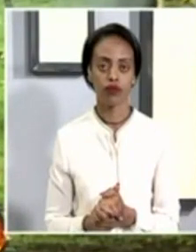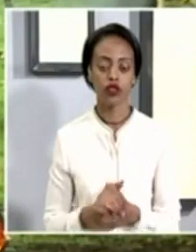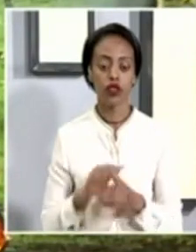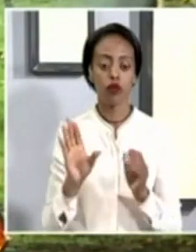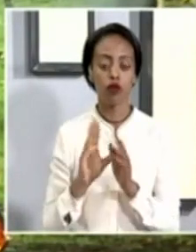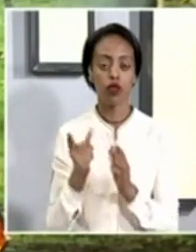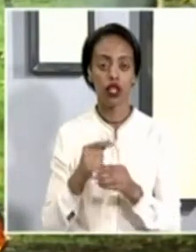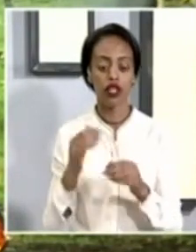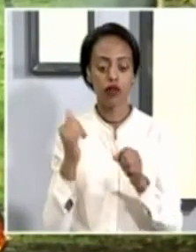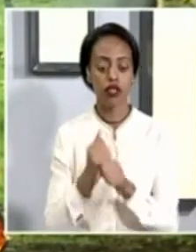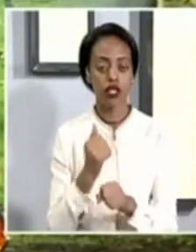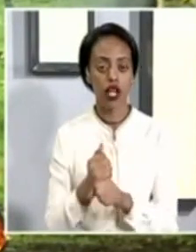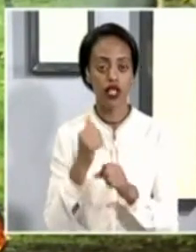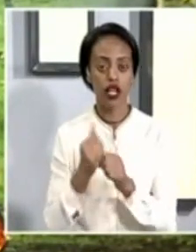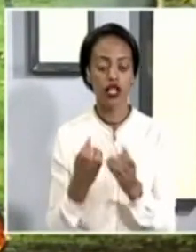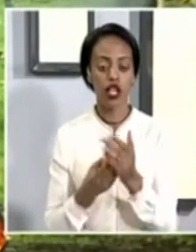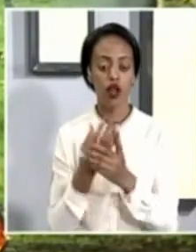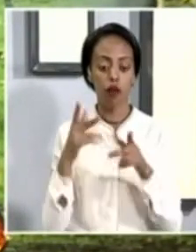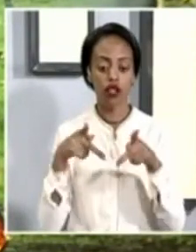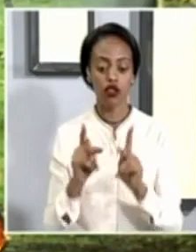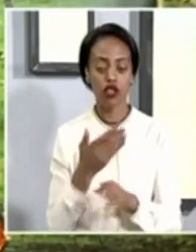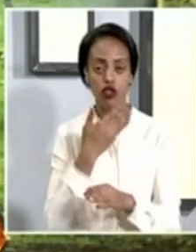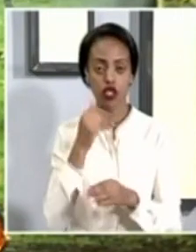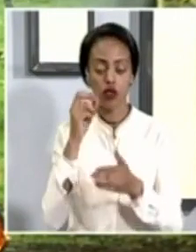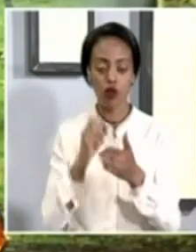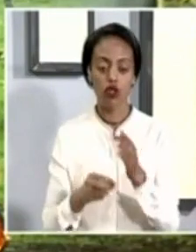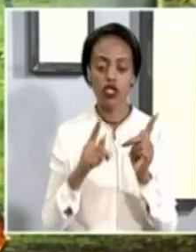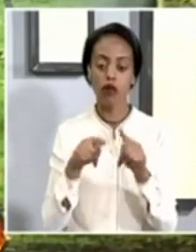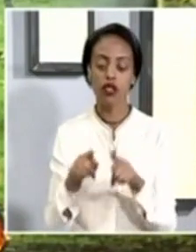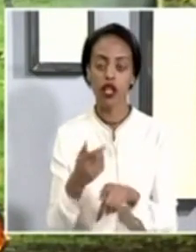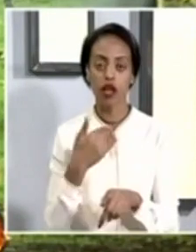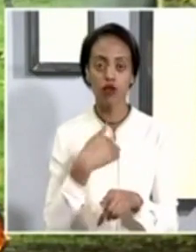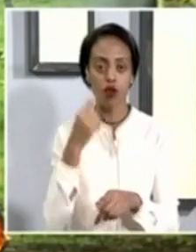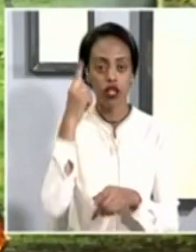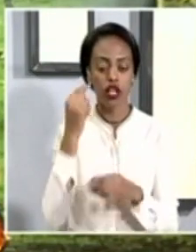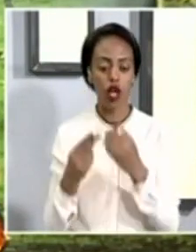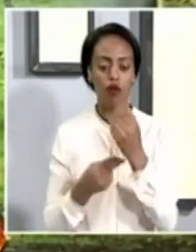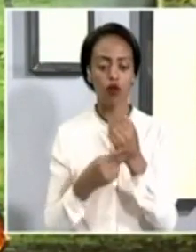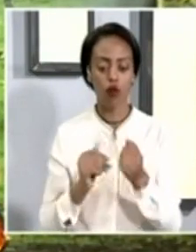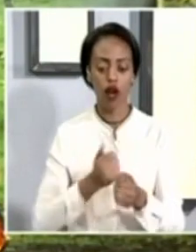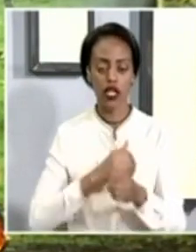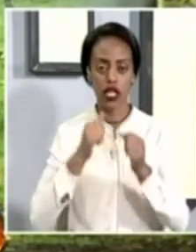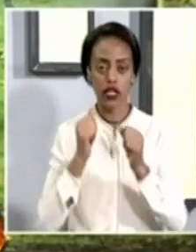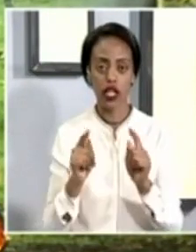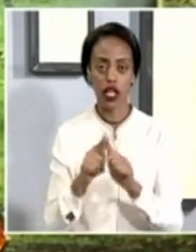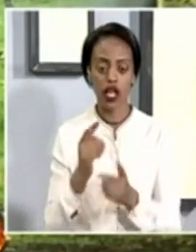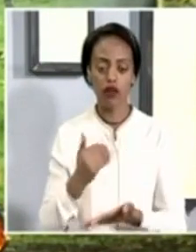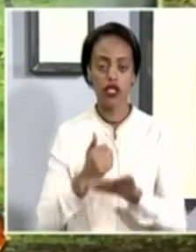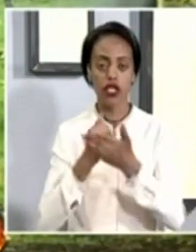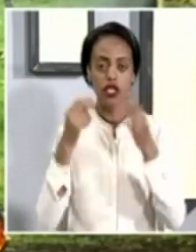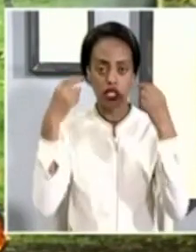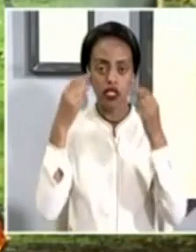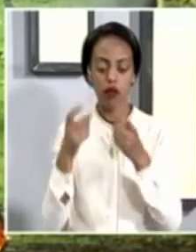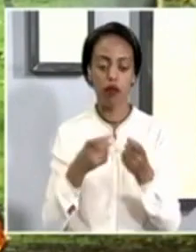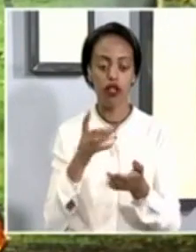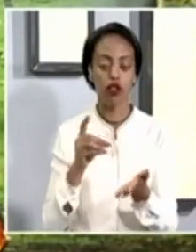ብኹታ ገጠም ዝሳልጥ ስራሕቲ ልምዓት ሕርሻ ዝሕሸ ውፅኢት የምፅእ ከም ዘሎን ትግራይ ብቁጠባ ዓርሳ ክትክእል ከም ዝሕግዝን ርእሰ ምሕዳር